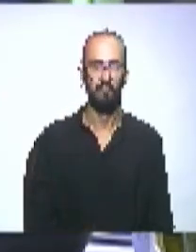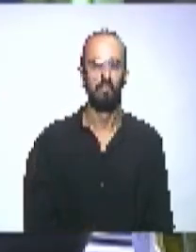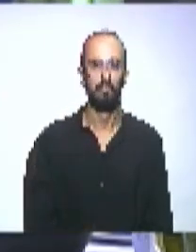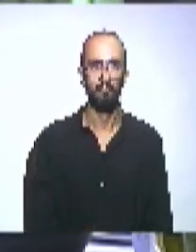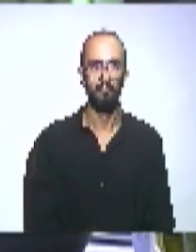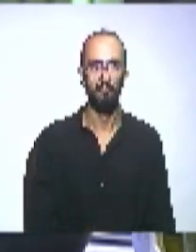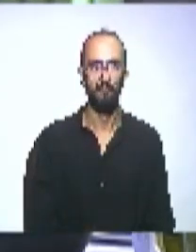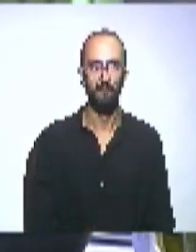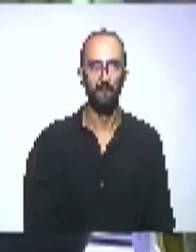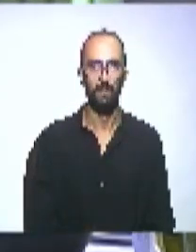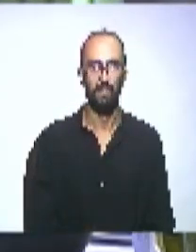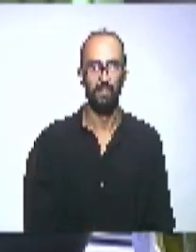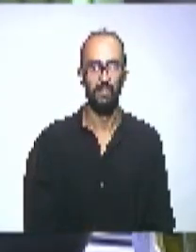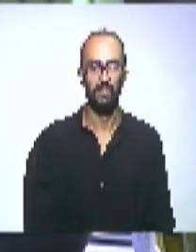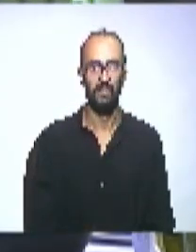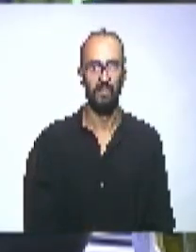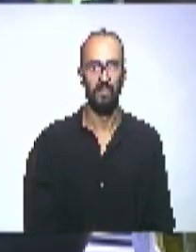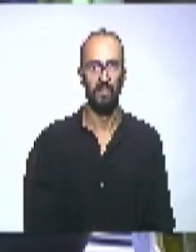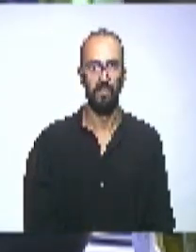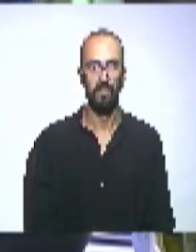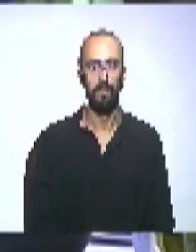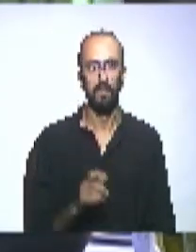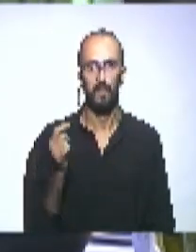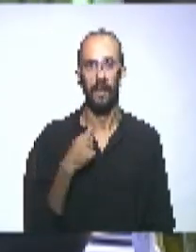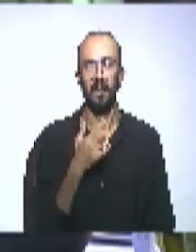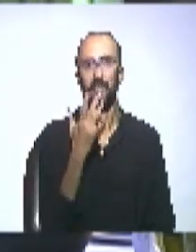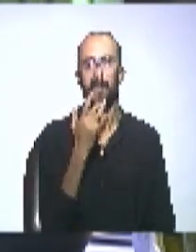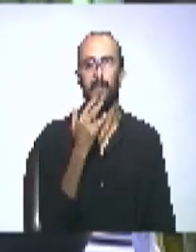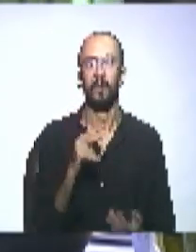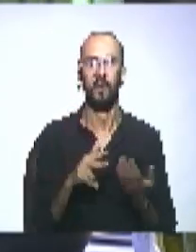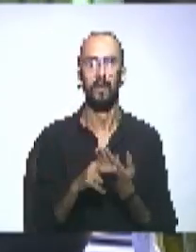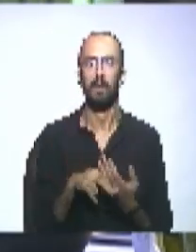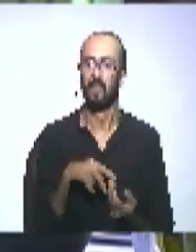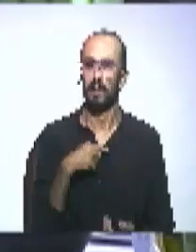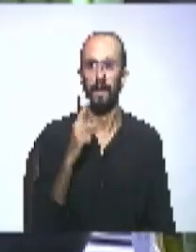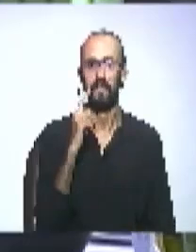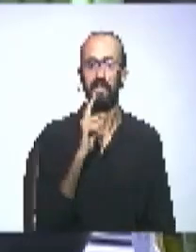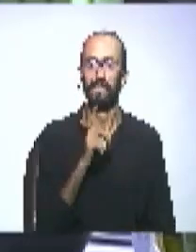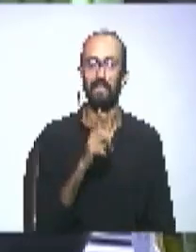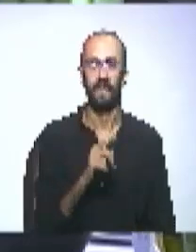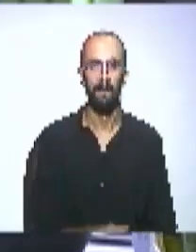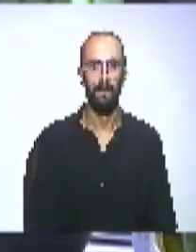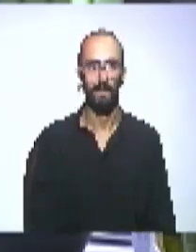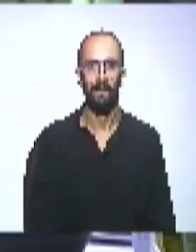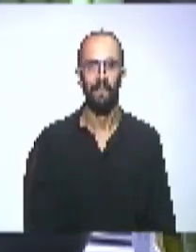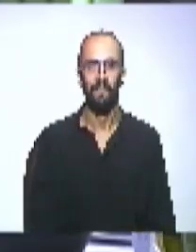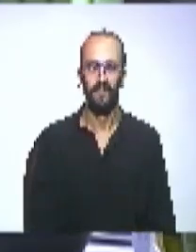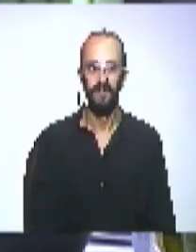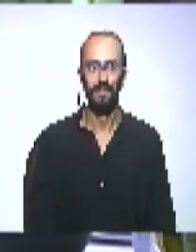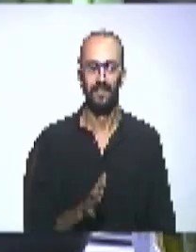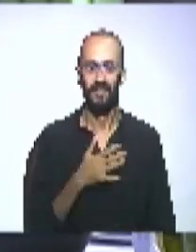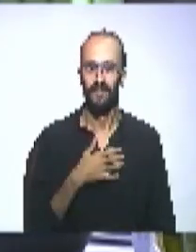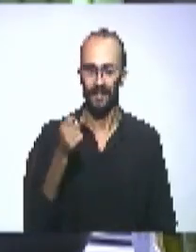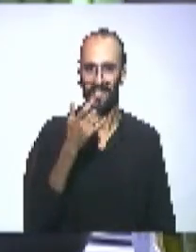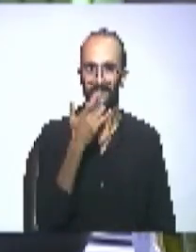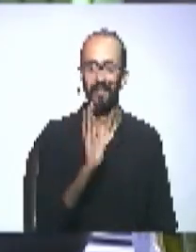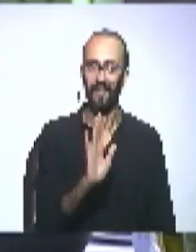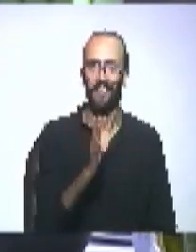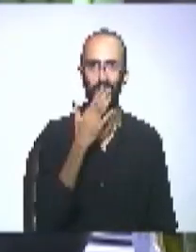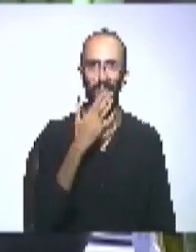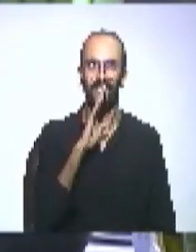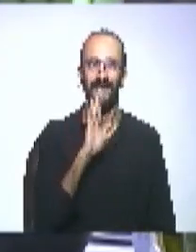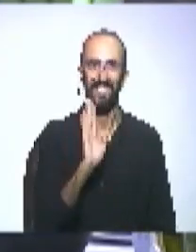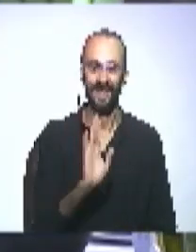الناس بتفضلها. عايزين بقى طيب الاسباتيولا. عايزين نطلع فاصل. انا كنت عارف كده. كويس اللي احنا ما زودناش بقى.